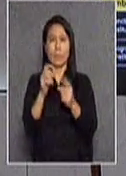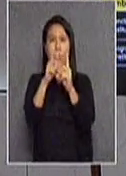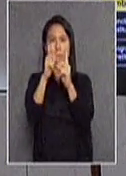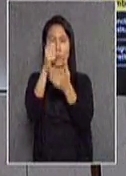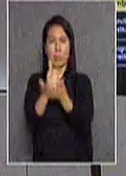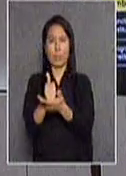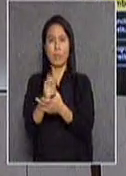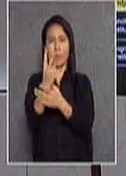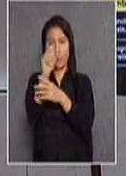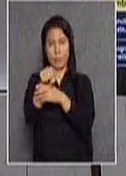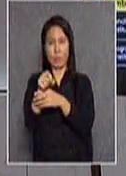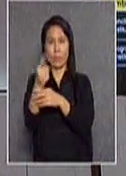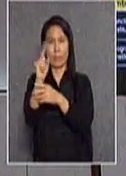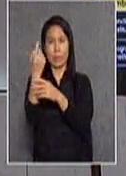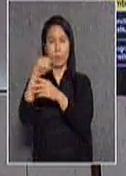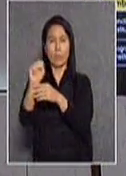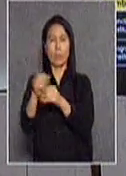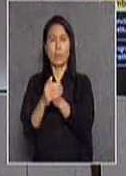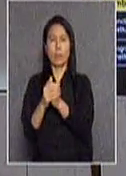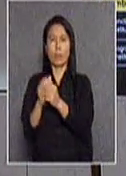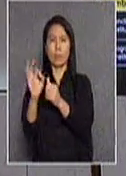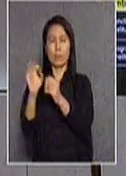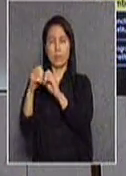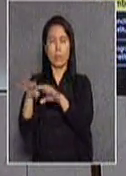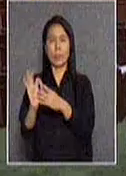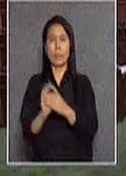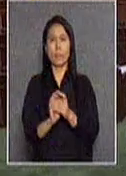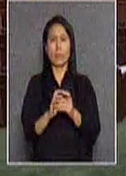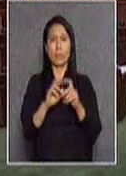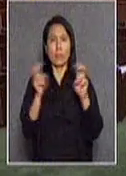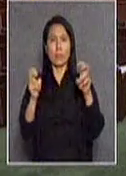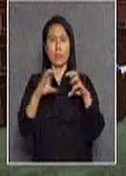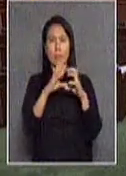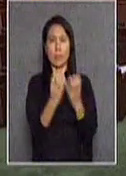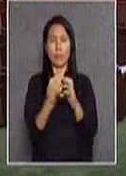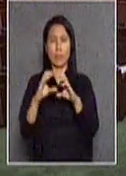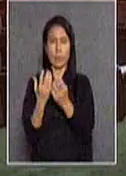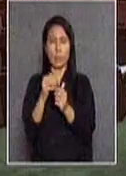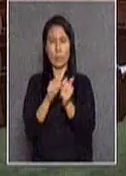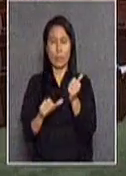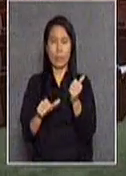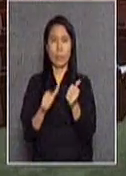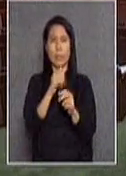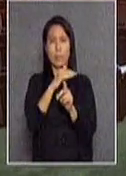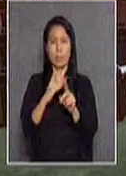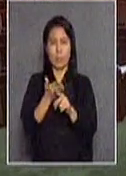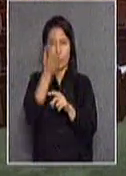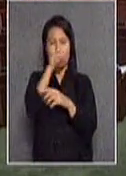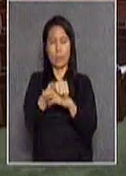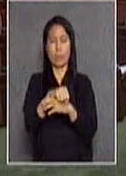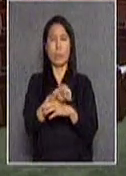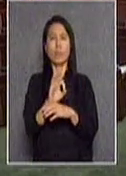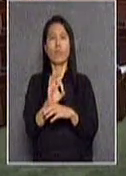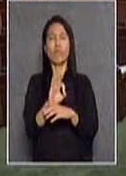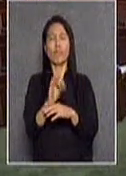出席，2位贊成，11位反對，沒人棄權。議題未獲得兩部分在席委員分別以過半